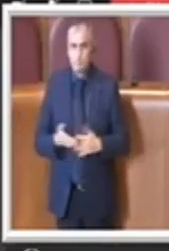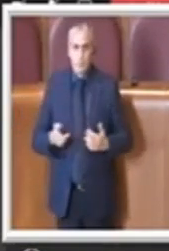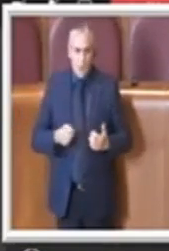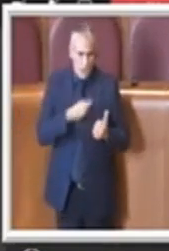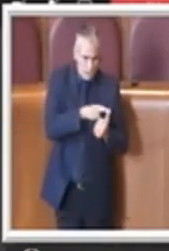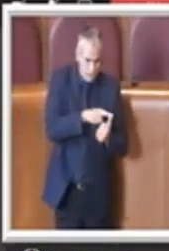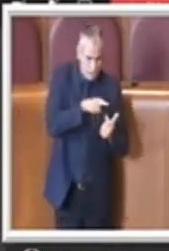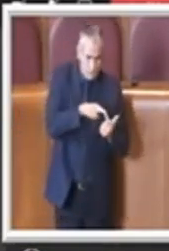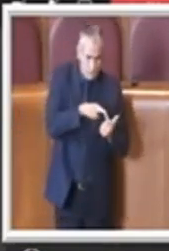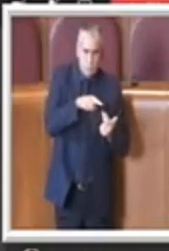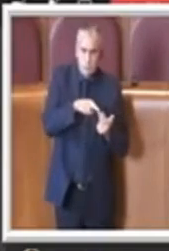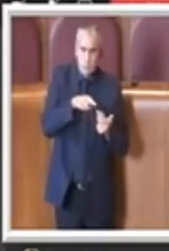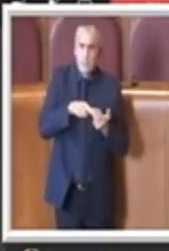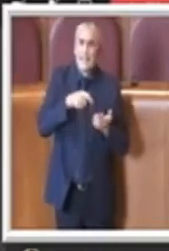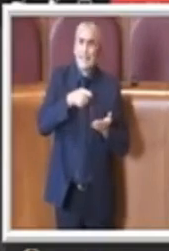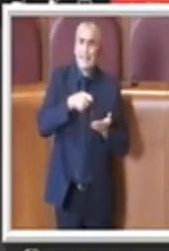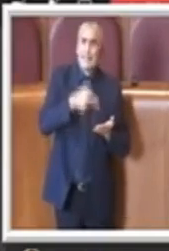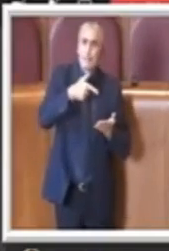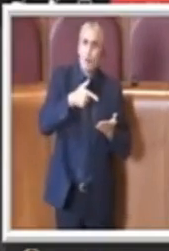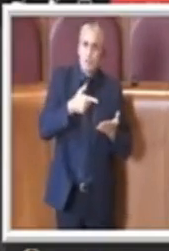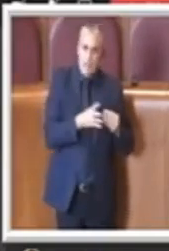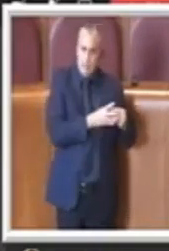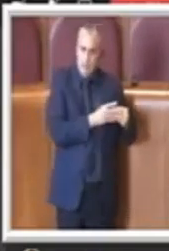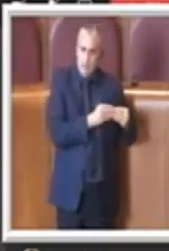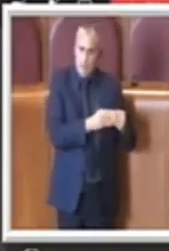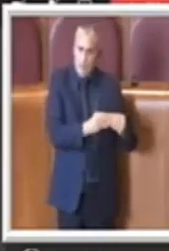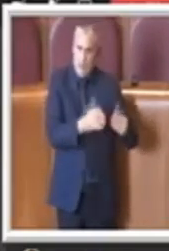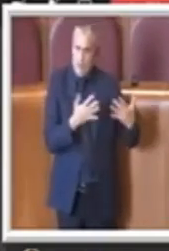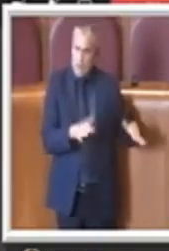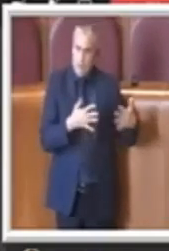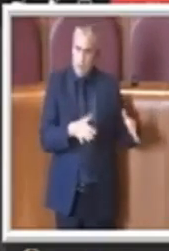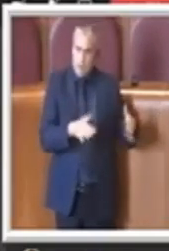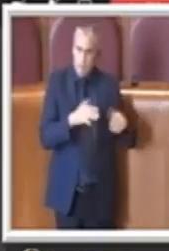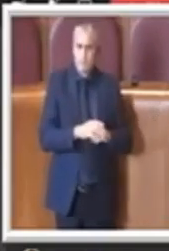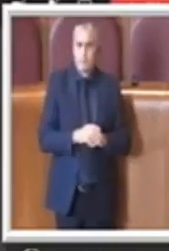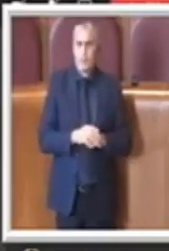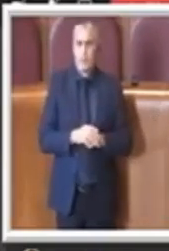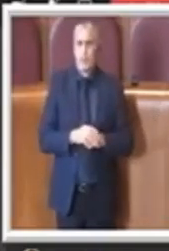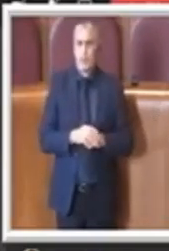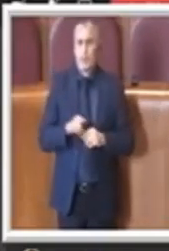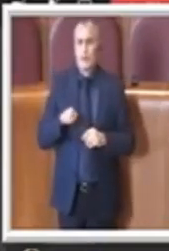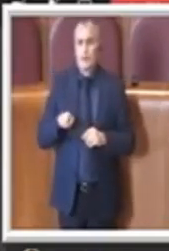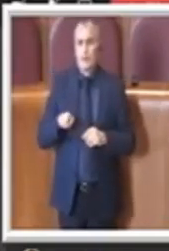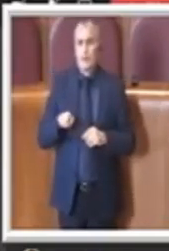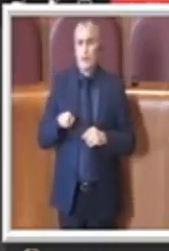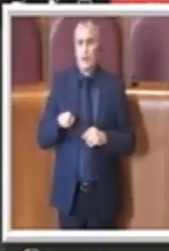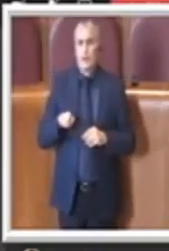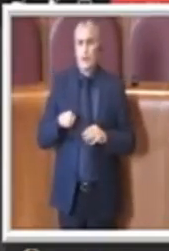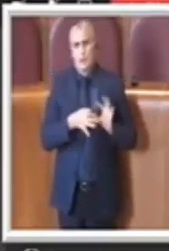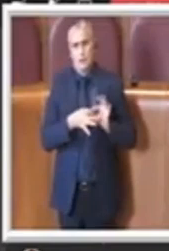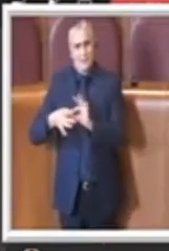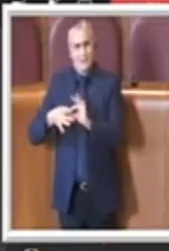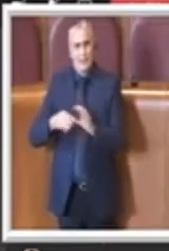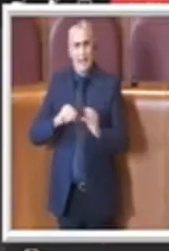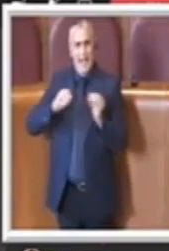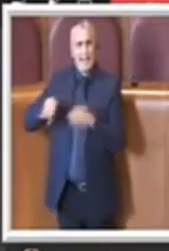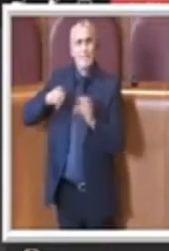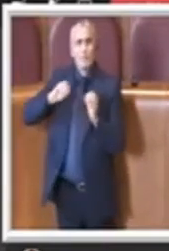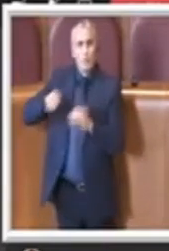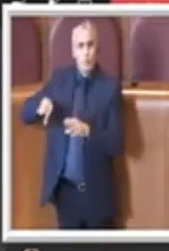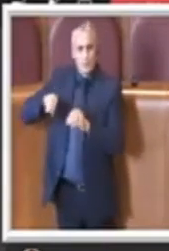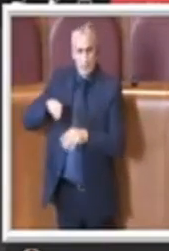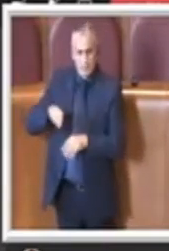si stanno sicuramente facendo per quanto riguarda i rifiuti i rifiuti è